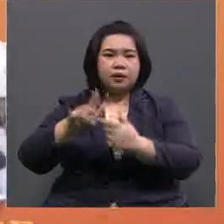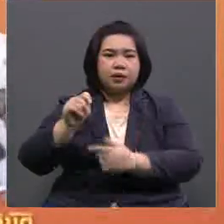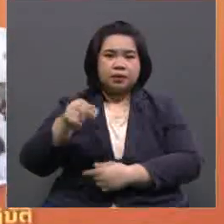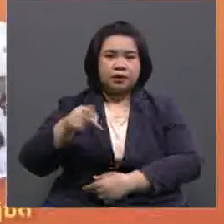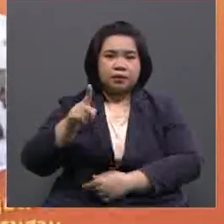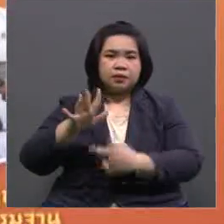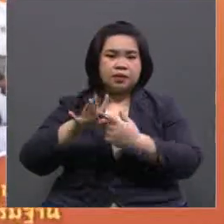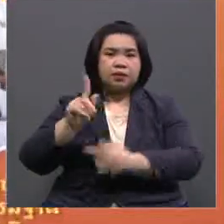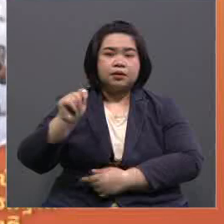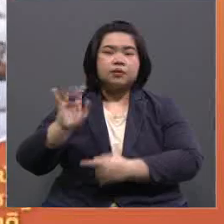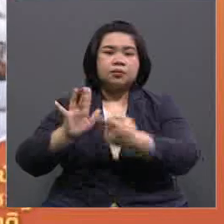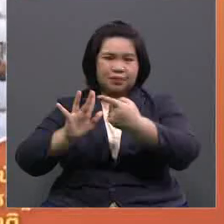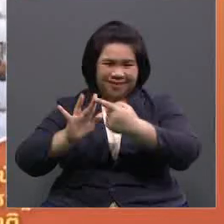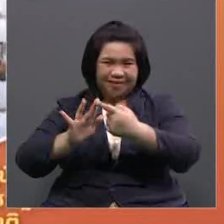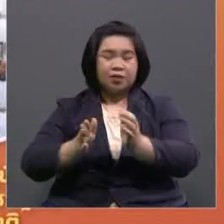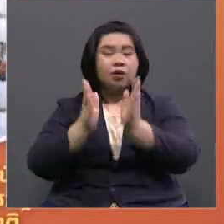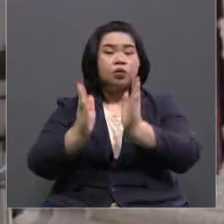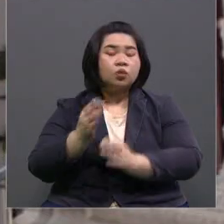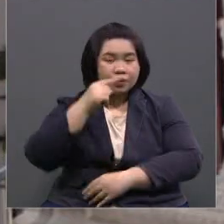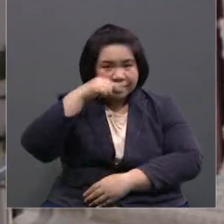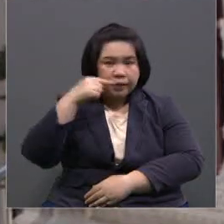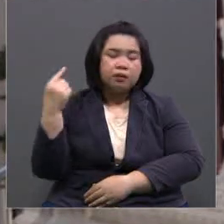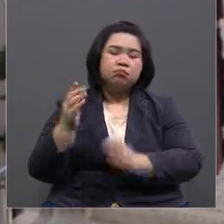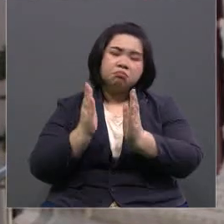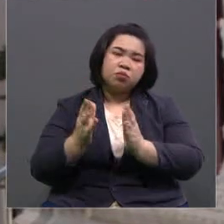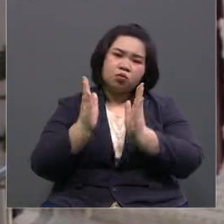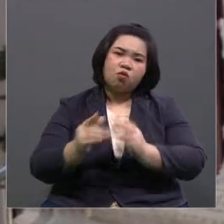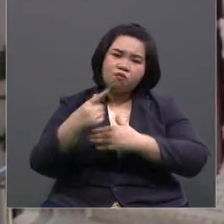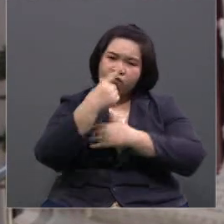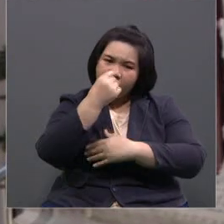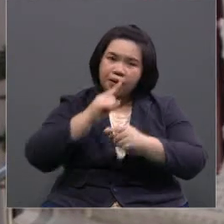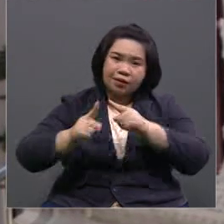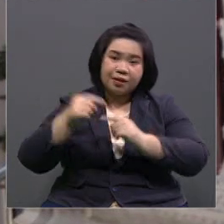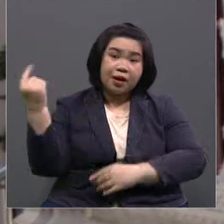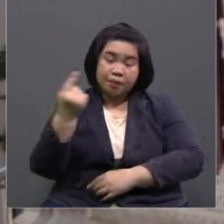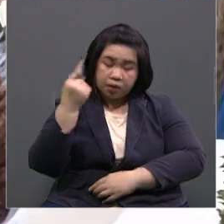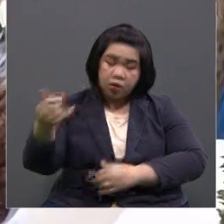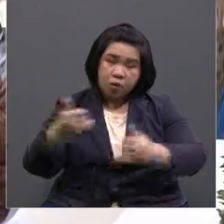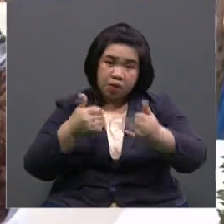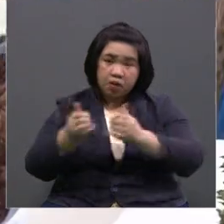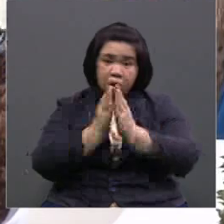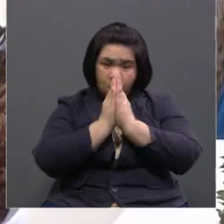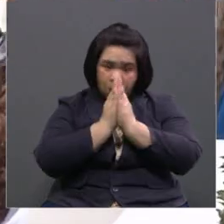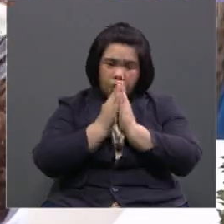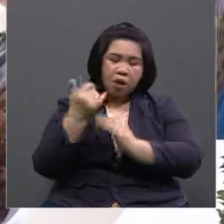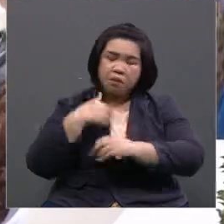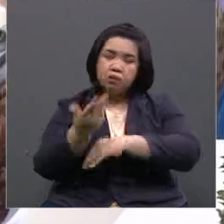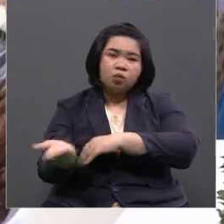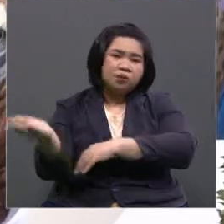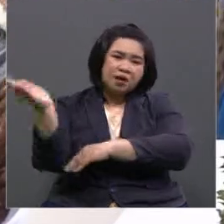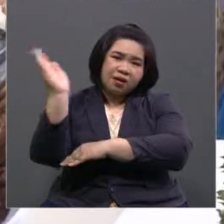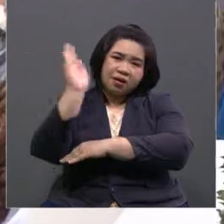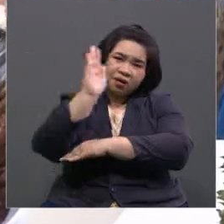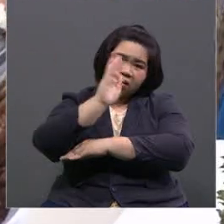ก็มีพุทธศาสนิกชนนักท่องเที่ยวทั้งชาวไทยชาวต่างชาติเดินทางมาไหว้พระขอพรต่อเนื่องตลอดช่วงเช้าที่ผ่านม